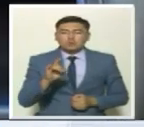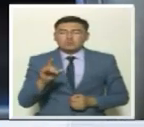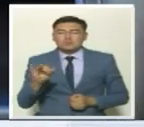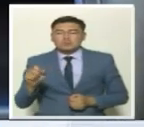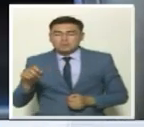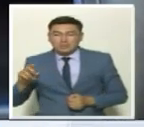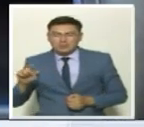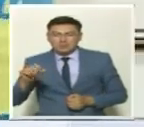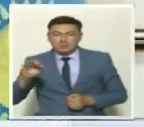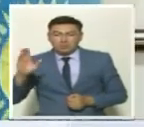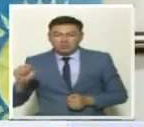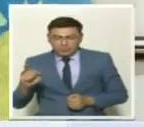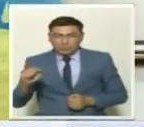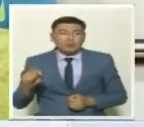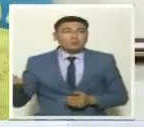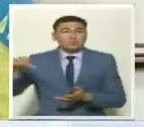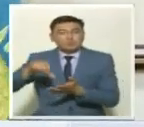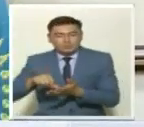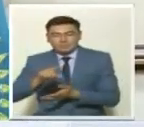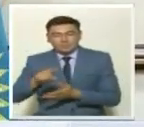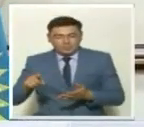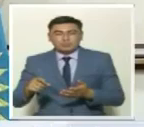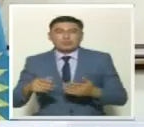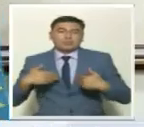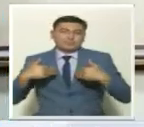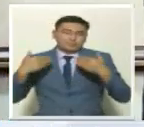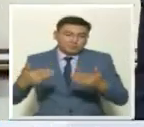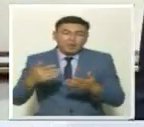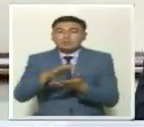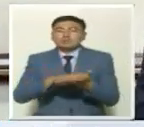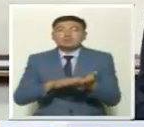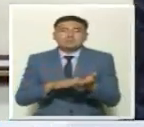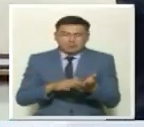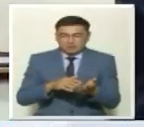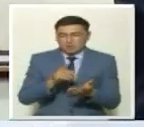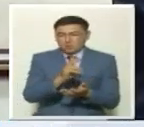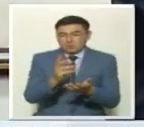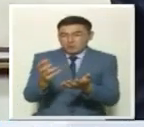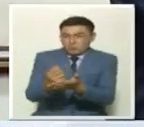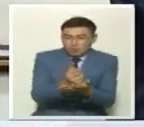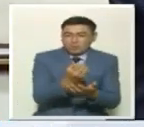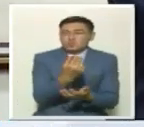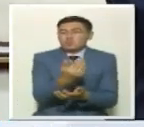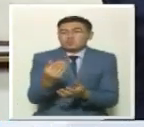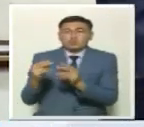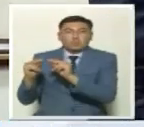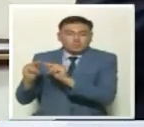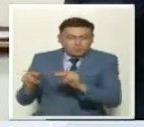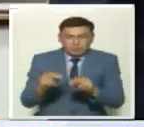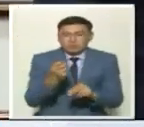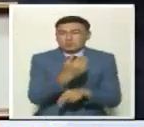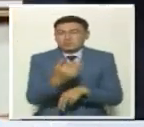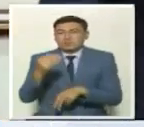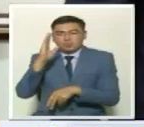ұстаздарға алғысын білдіріп, ақ батасын берді. Кездесу соңында облыс әкімі олимпиада жүлдегерлерін, сондай-ақ олардың мұғалімдері мен ата-аналарын